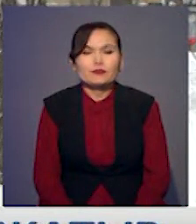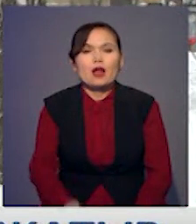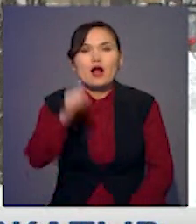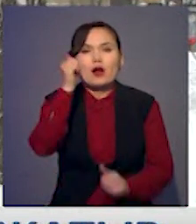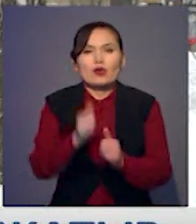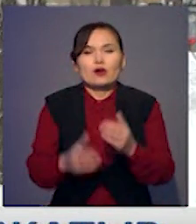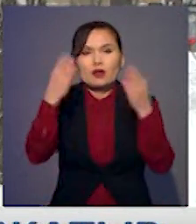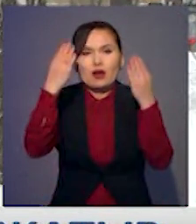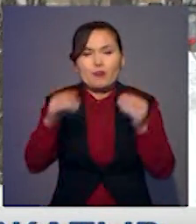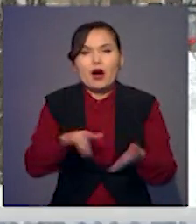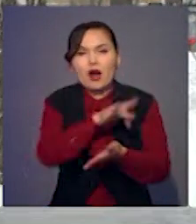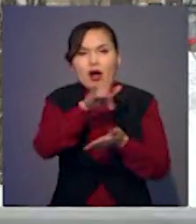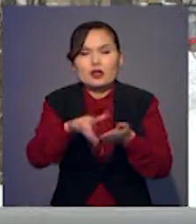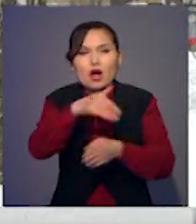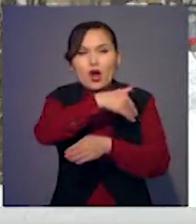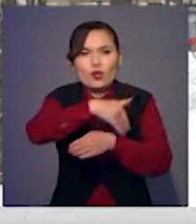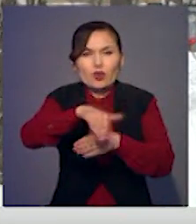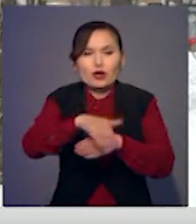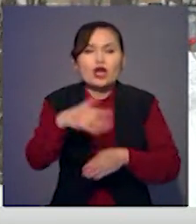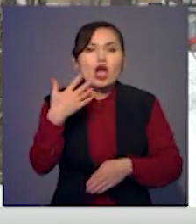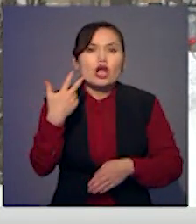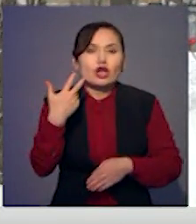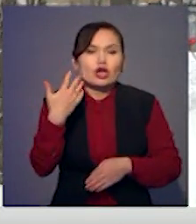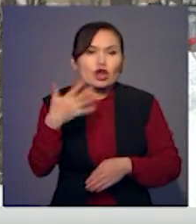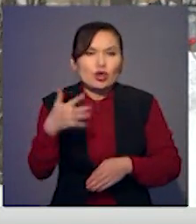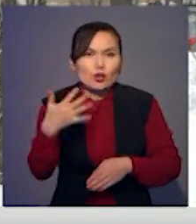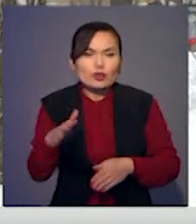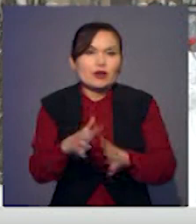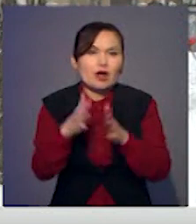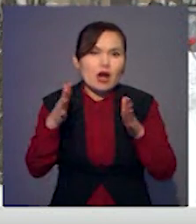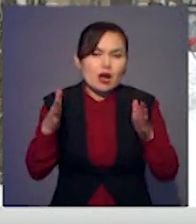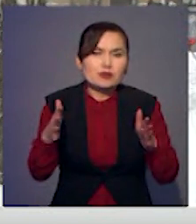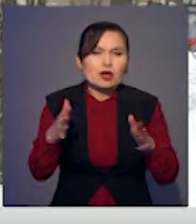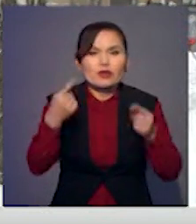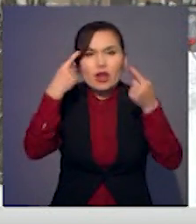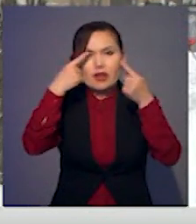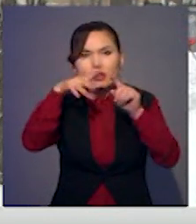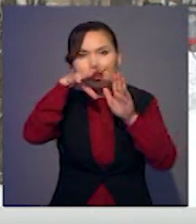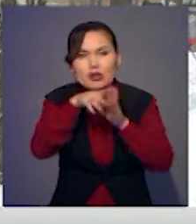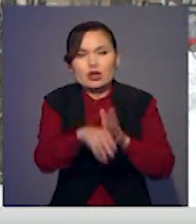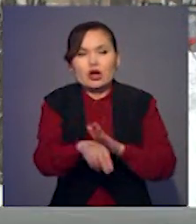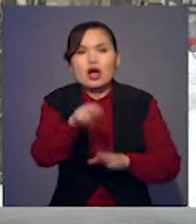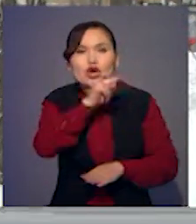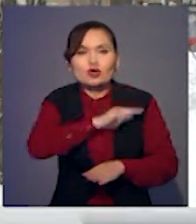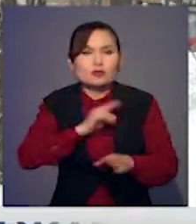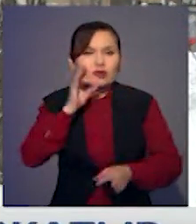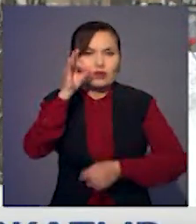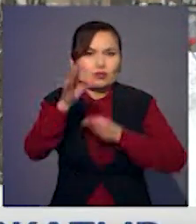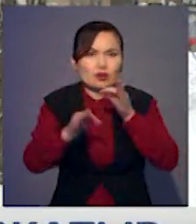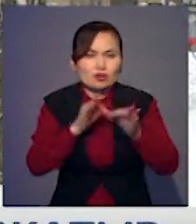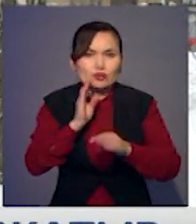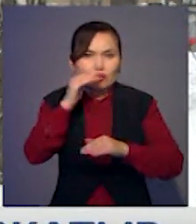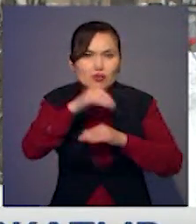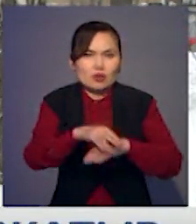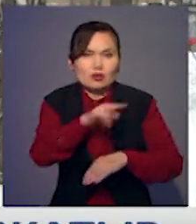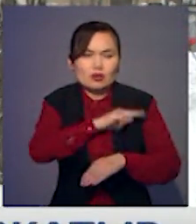Күнделікті қала көшелерінде 50-ден аса қар шығару техникалары жұмыс жасайды. 70